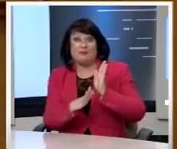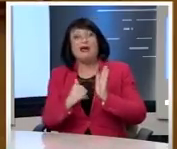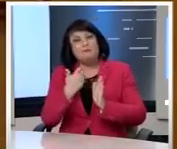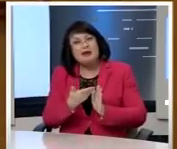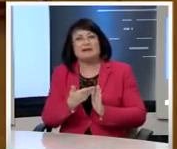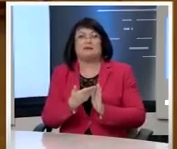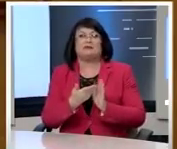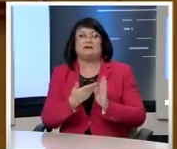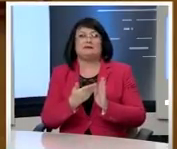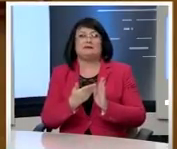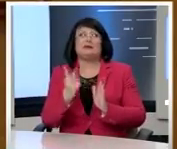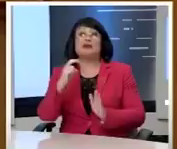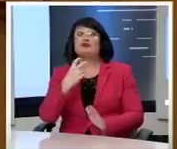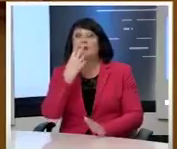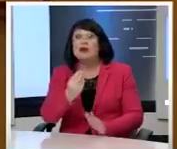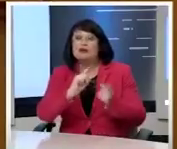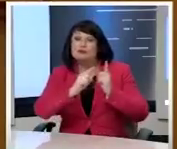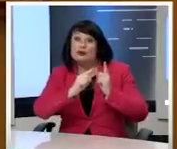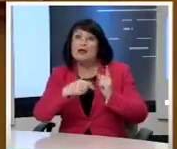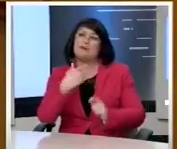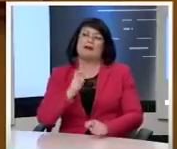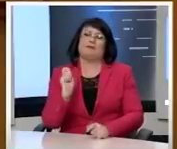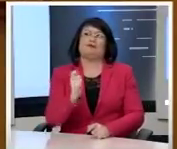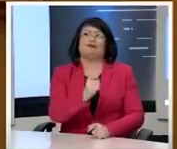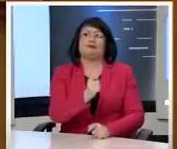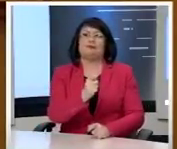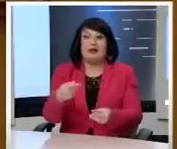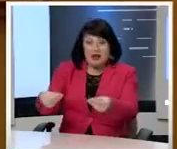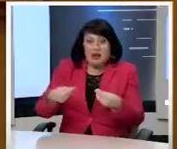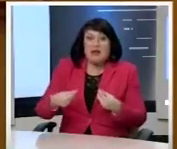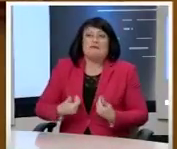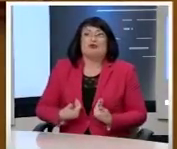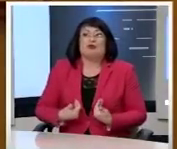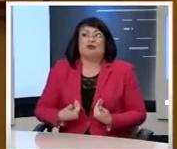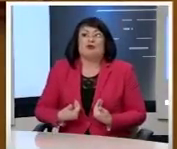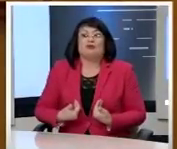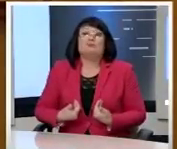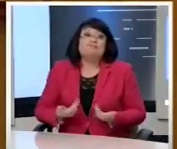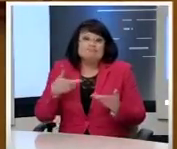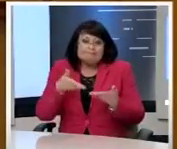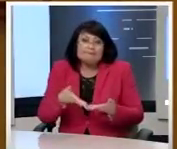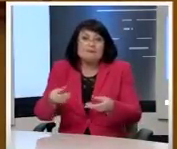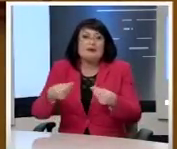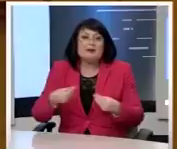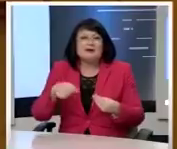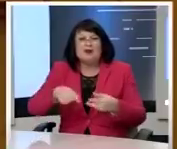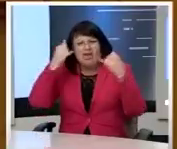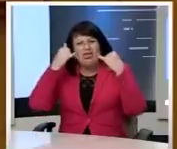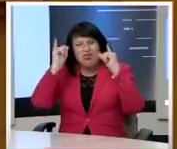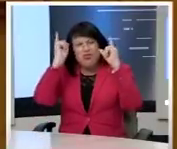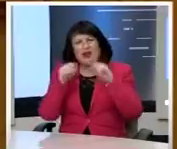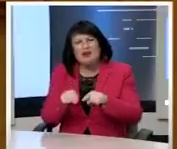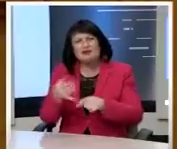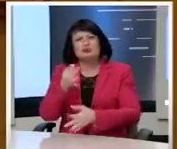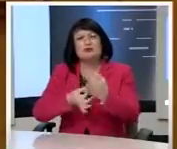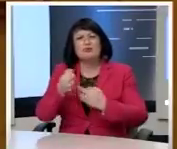τη συμφωνία της 20 Φεβρουαρίου. Αυτό είναι η κληρονομιά. Αυτό μας παραδώσατε και έχετε το θράσος να